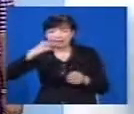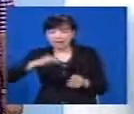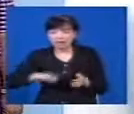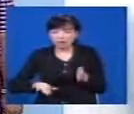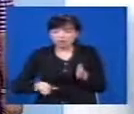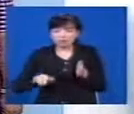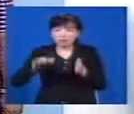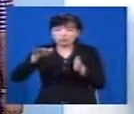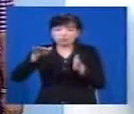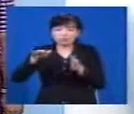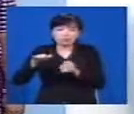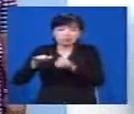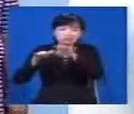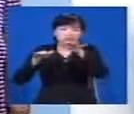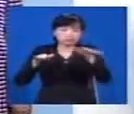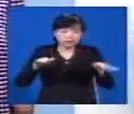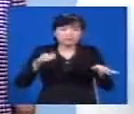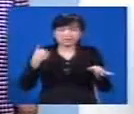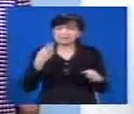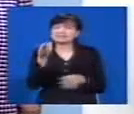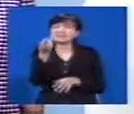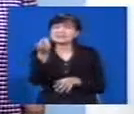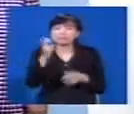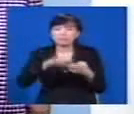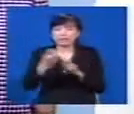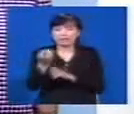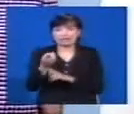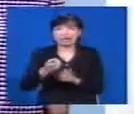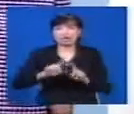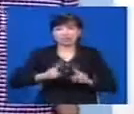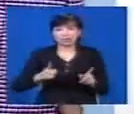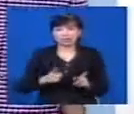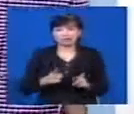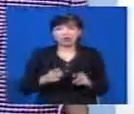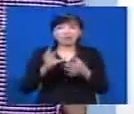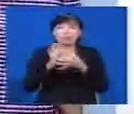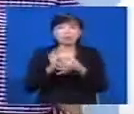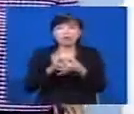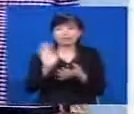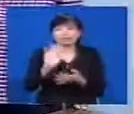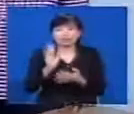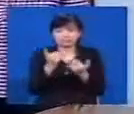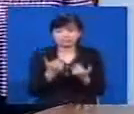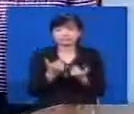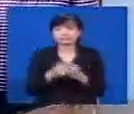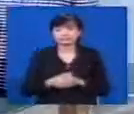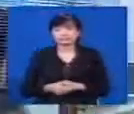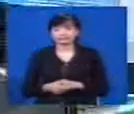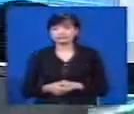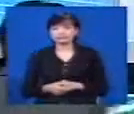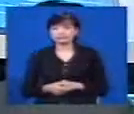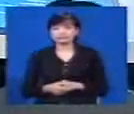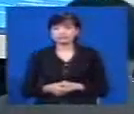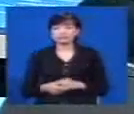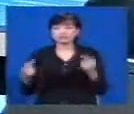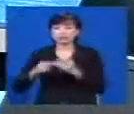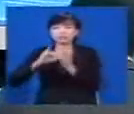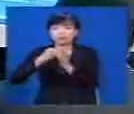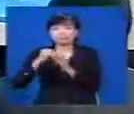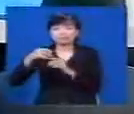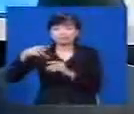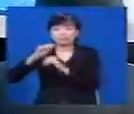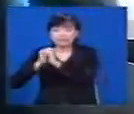ะต้องรับมือกันอยู่แล้ว ล้นตลิ่งที่เป็นพื้นที่ลุ่มต่ำที่ของบางบานบางไทรผงเพงพวกนี้นะครับ ทีนี้ในเรื่องของที่ปาจีนบาง